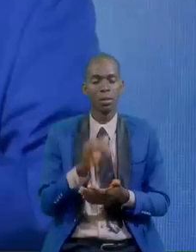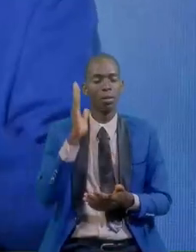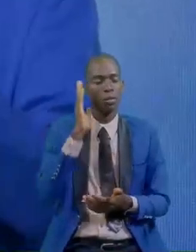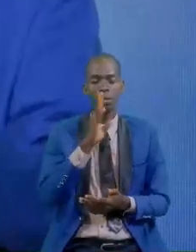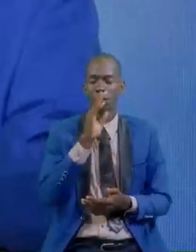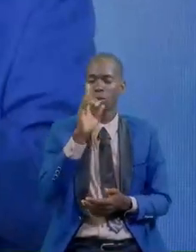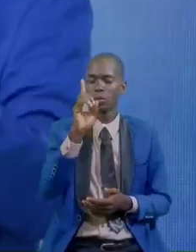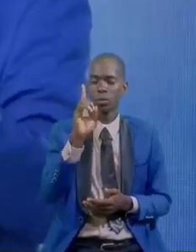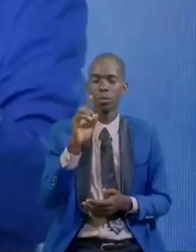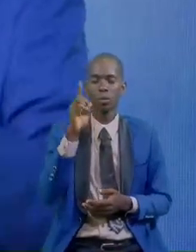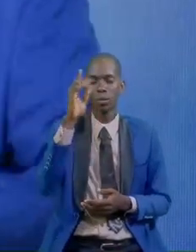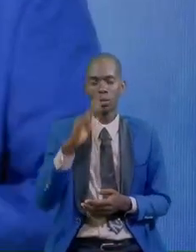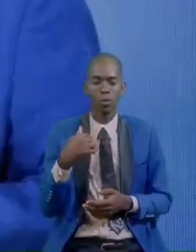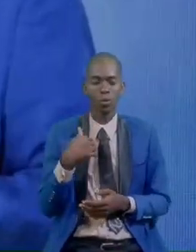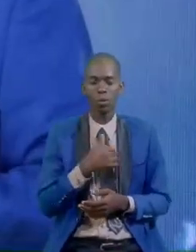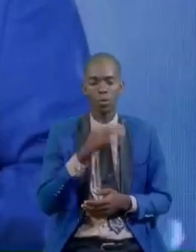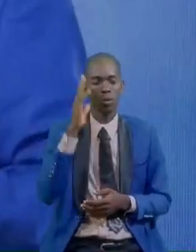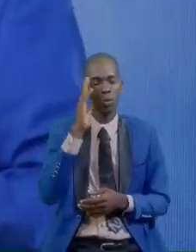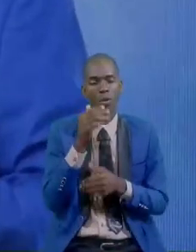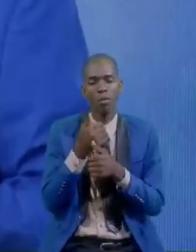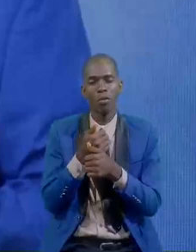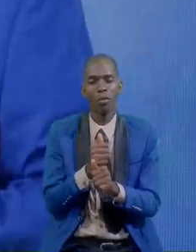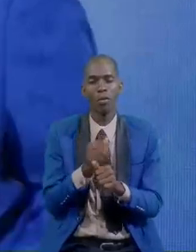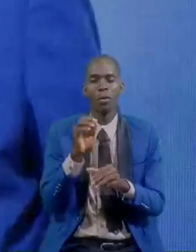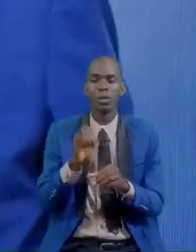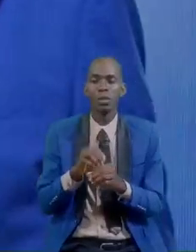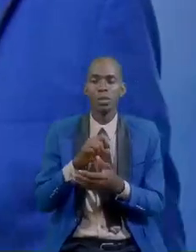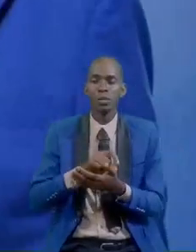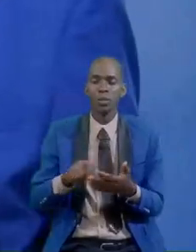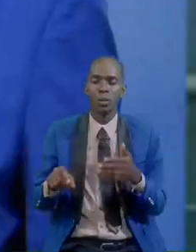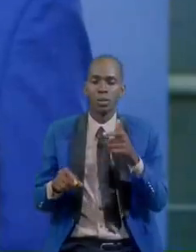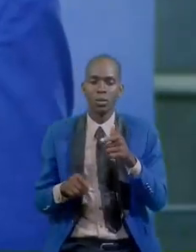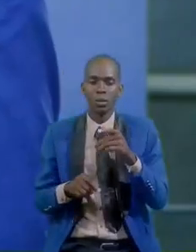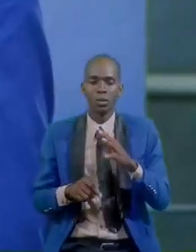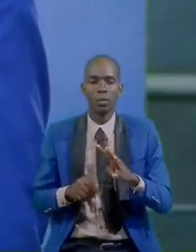allons reconnaître. Verset 24.